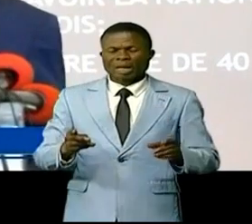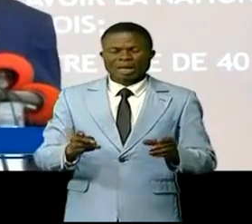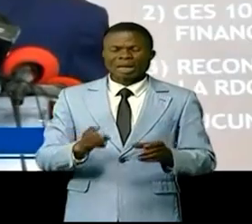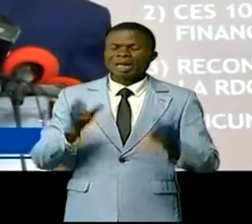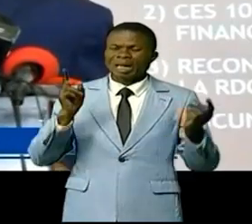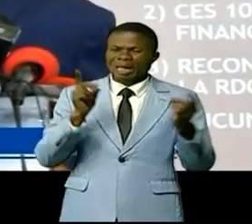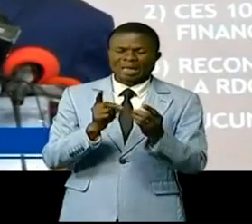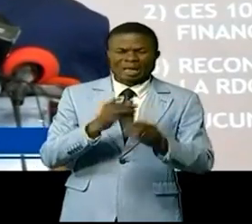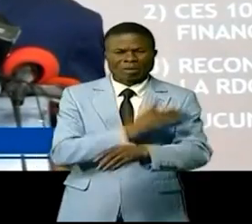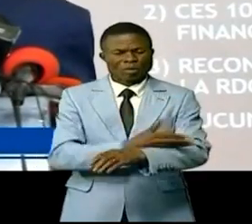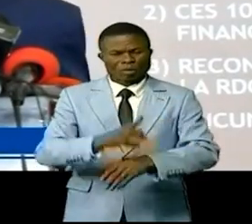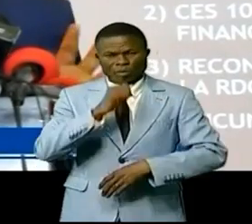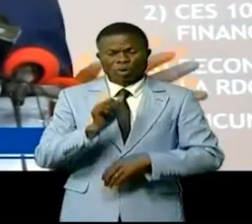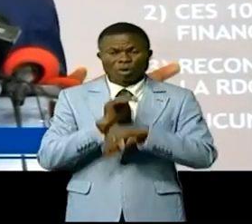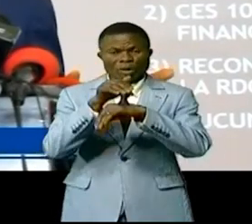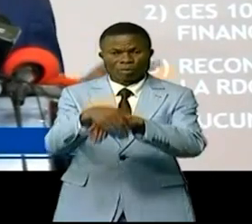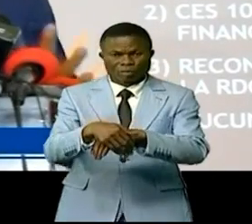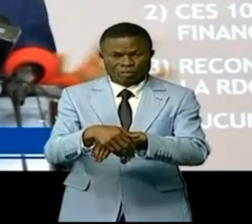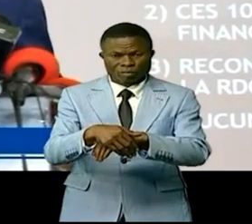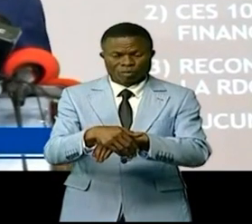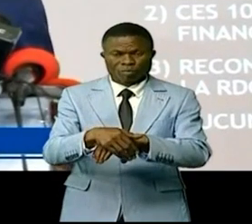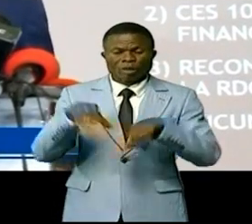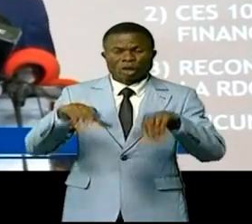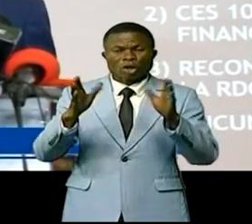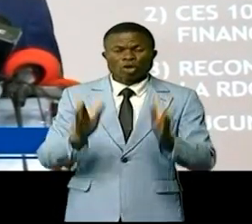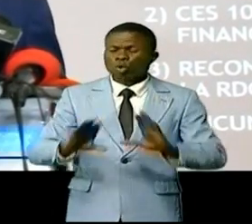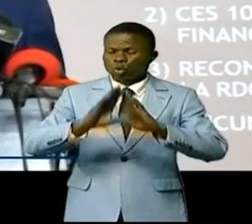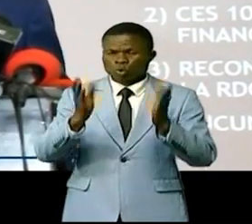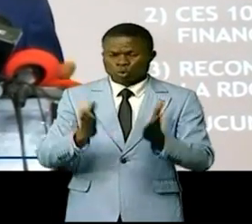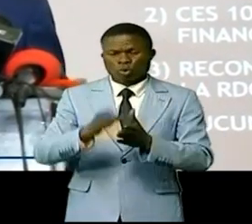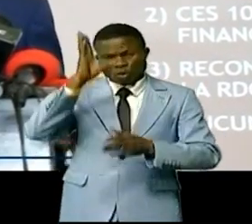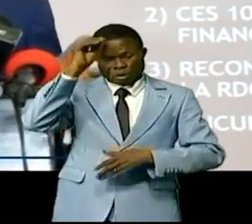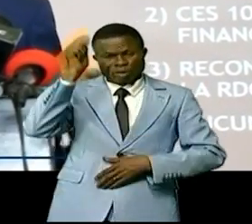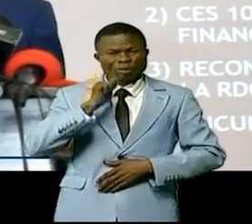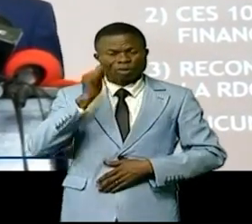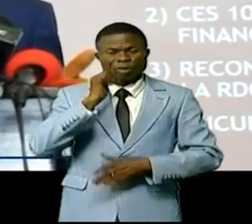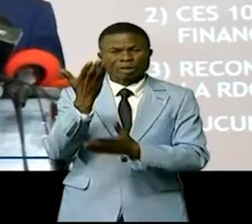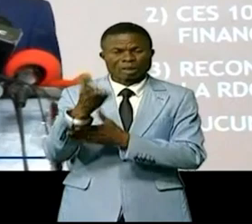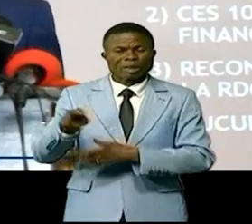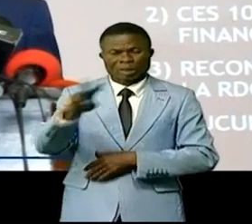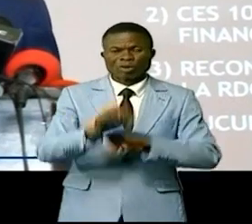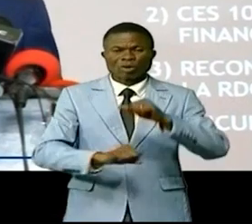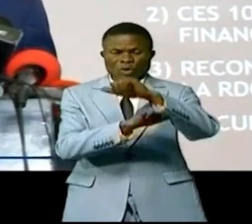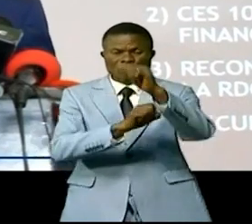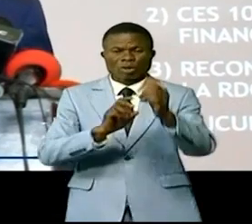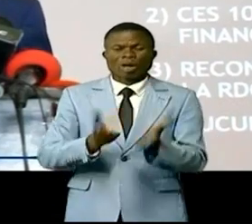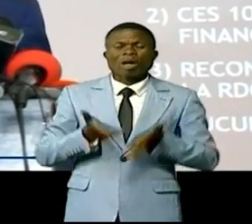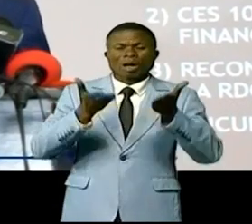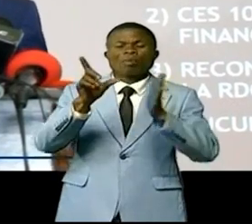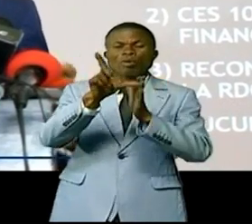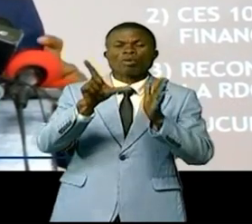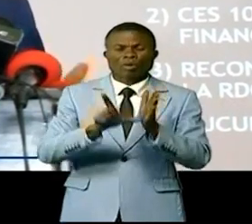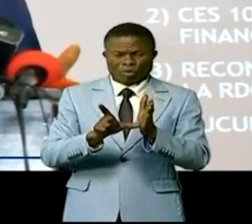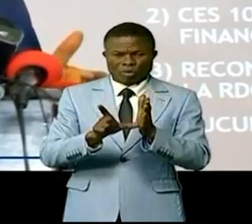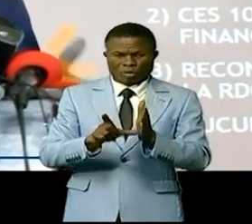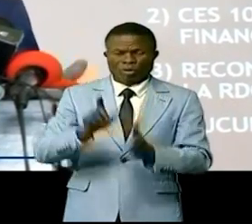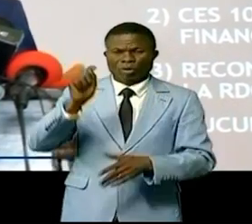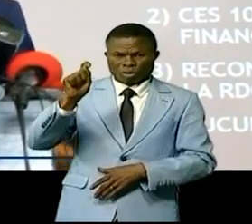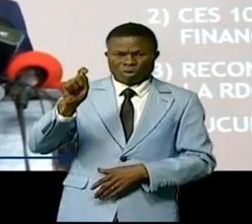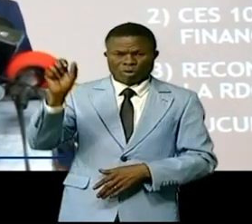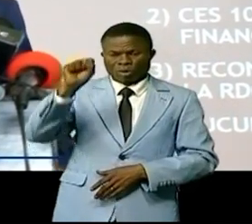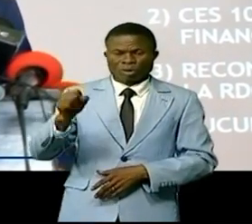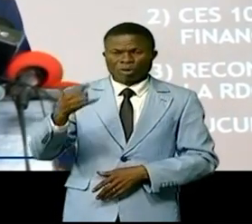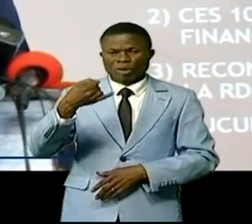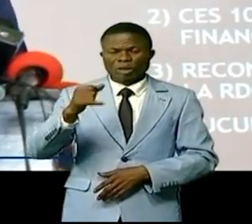pays. Avec la participation de tous les Congolais et de toutes les Congolaises, que je vous demande de soutenir la proposition de loi Tchani en verrouillant